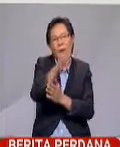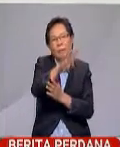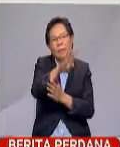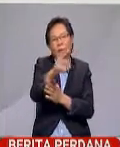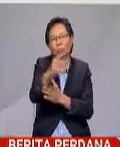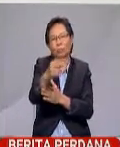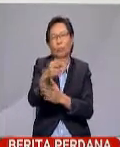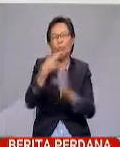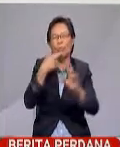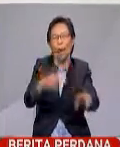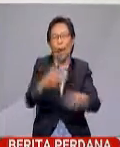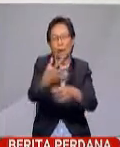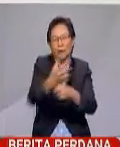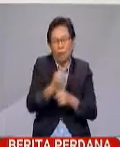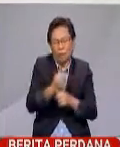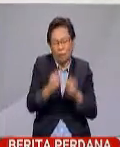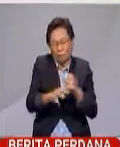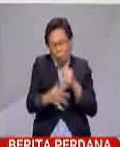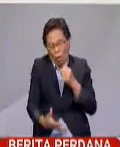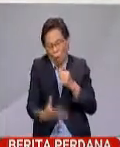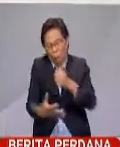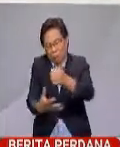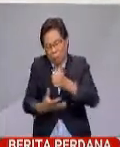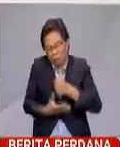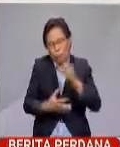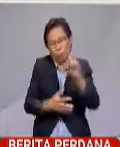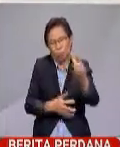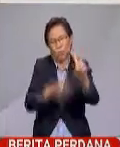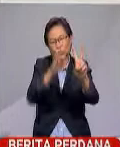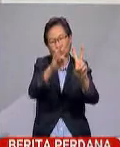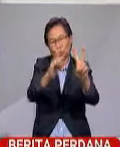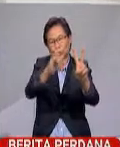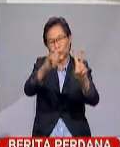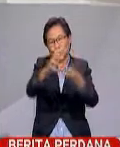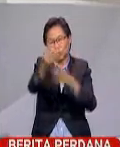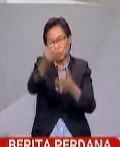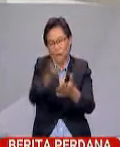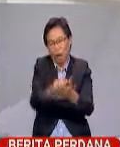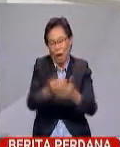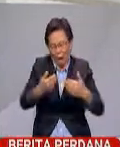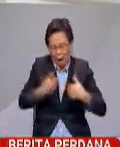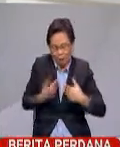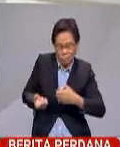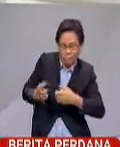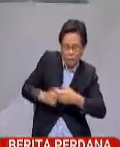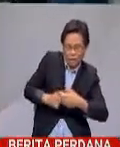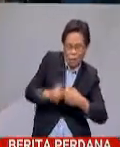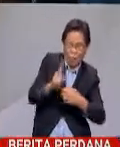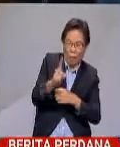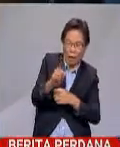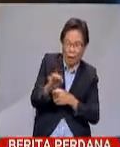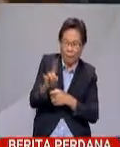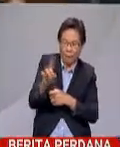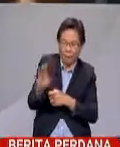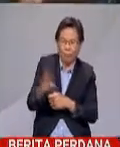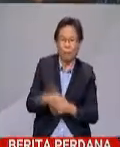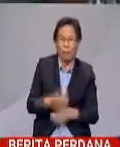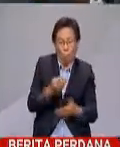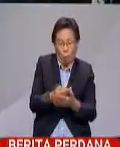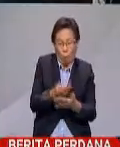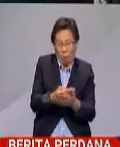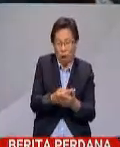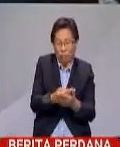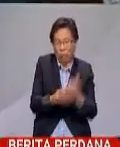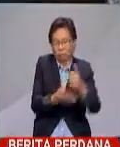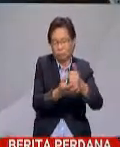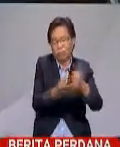responden untuk memperoleh semula dana kira-kira RM270 juta yang mempunyai kaitan dengan 1MDB. Wang